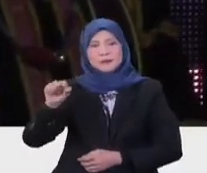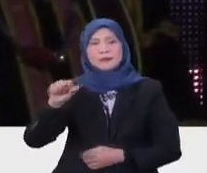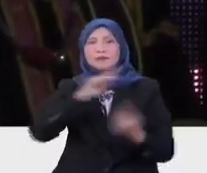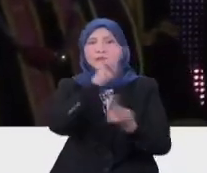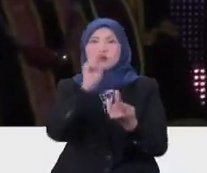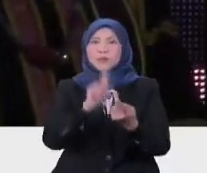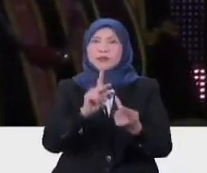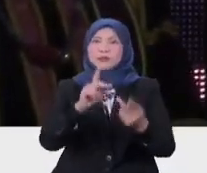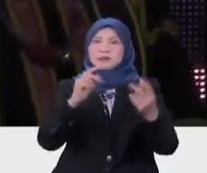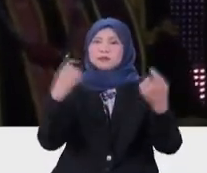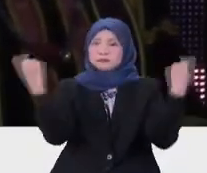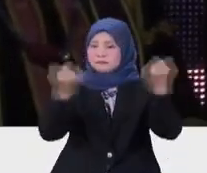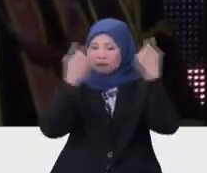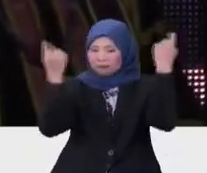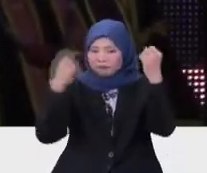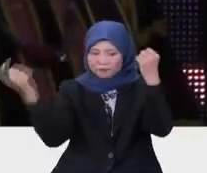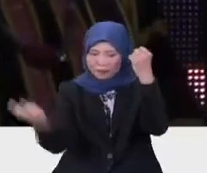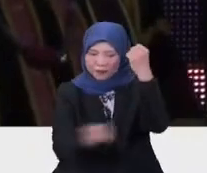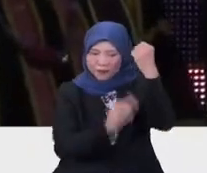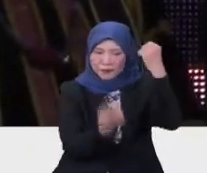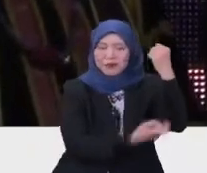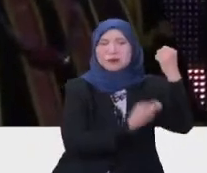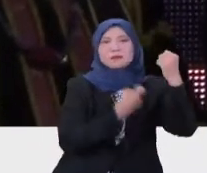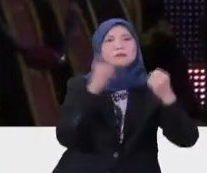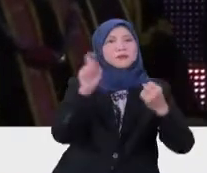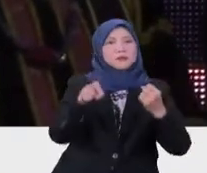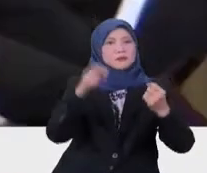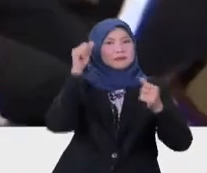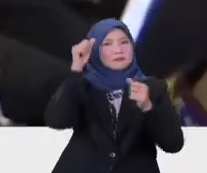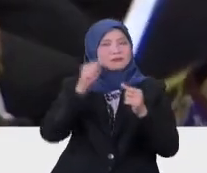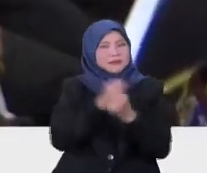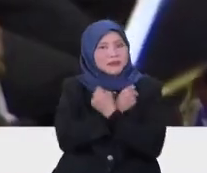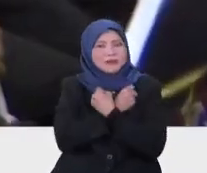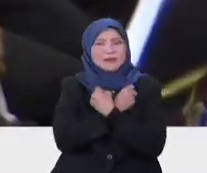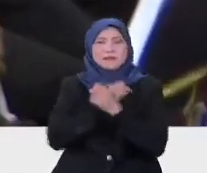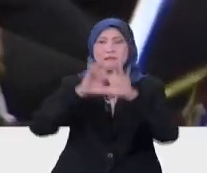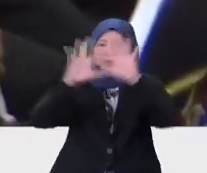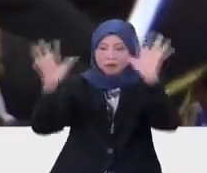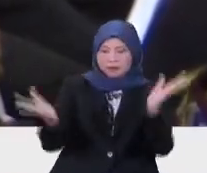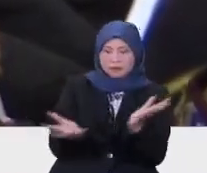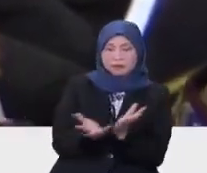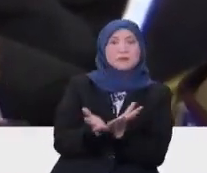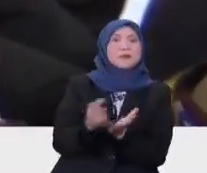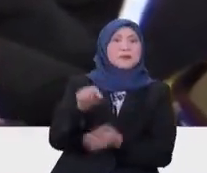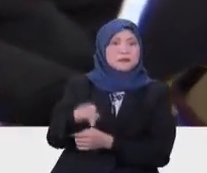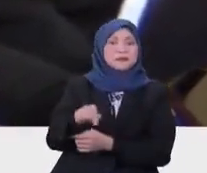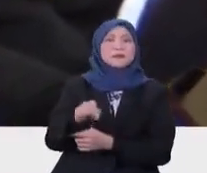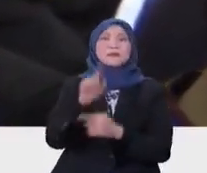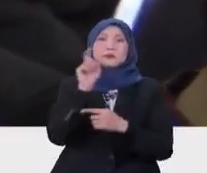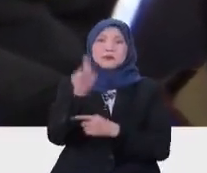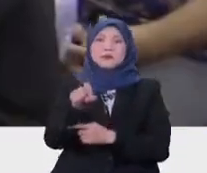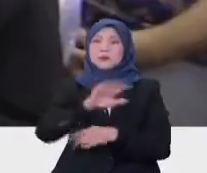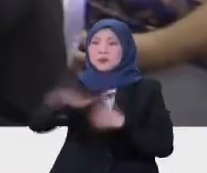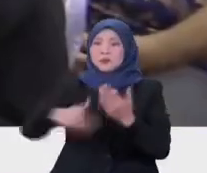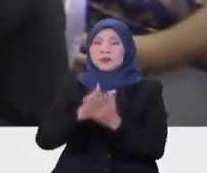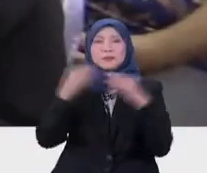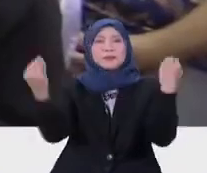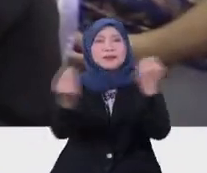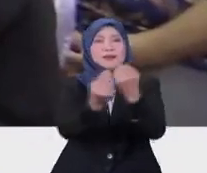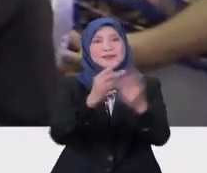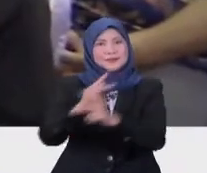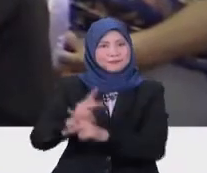tema Kaamatan tahun ini, Kaamatan Menjiwai Alam Semula Jadi, Ketua Menteri menyeru agar masyarakat bersama-sama